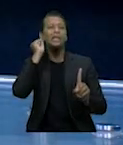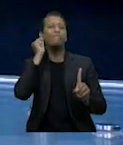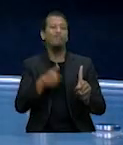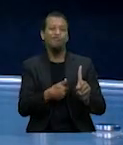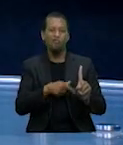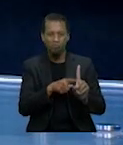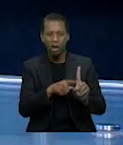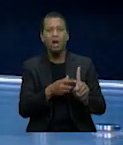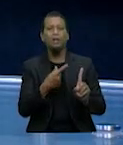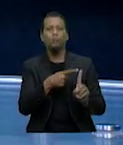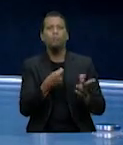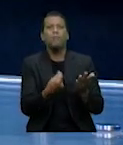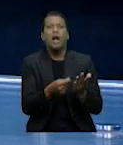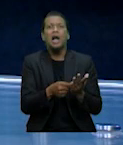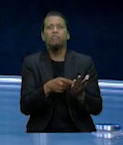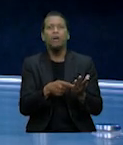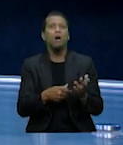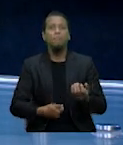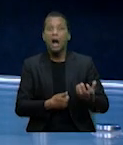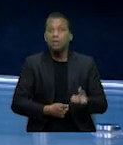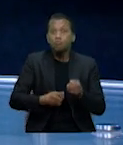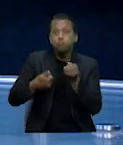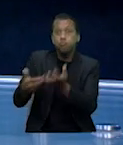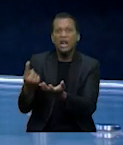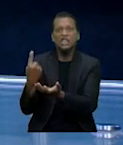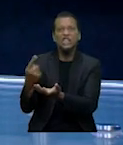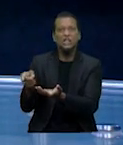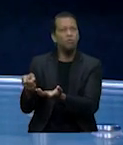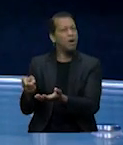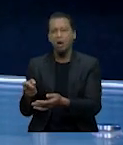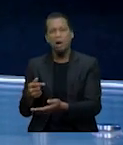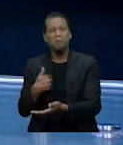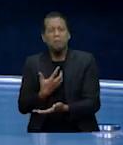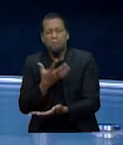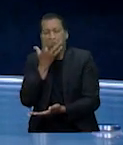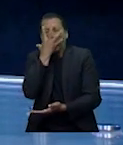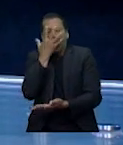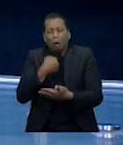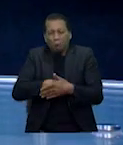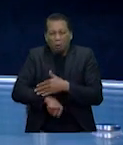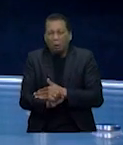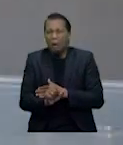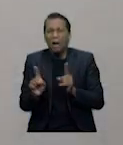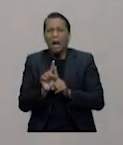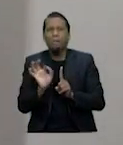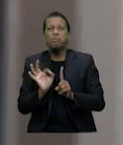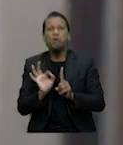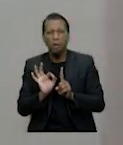ternyata merupakan mahasiswi yang tega membuang bayinya sendiri karena malu hamil di luar nikah.